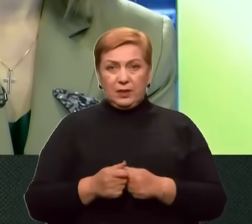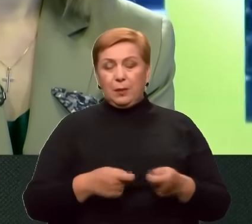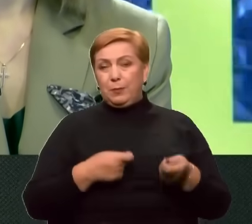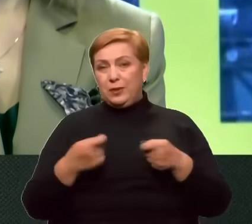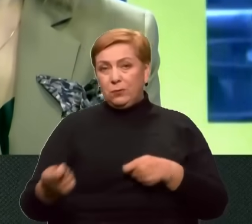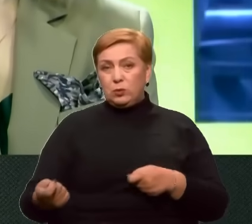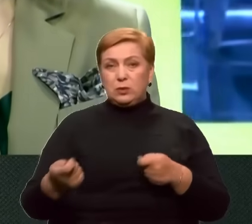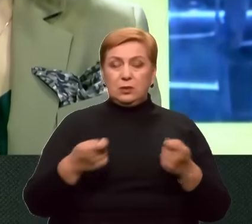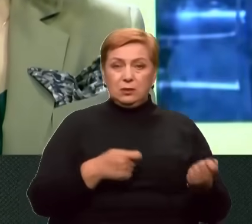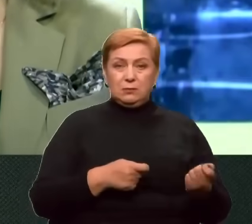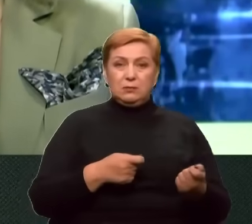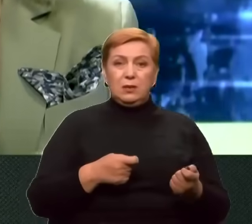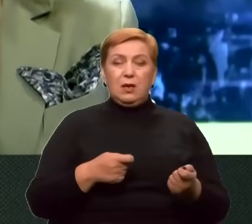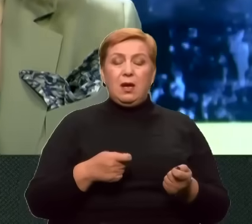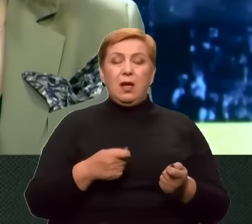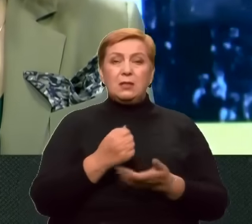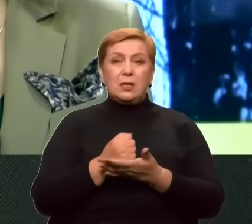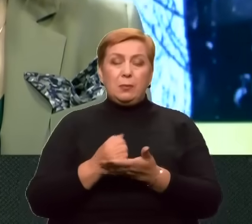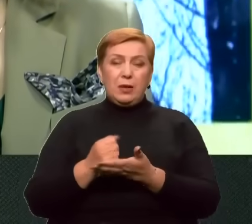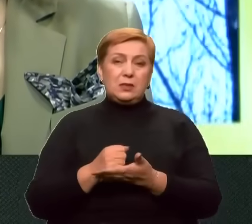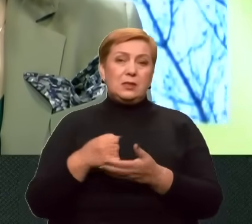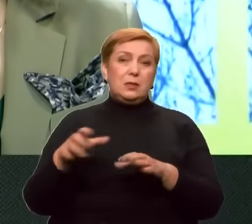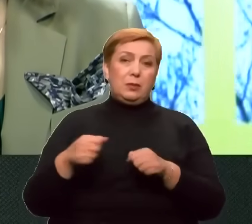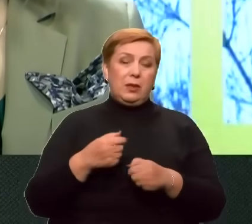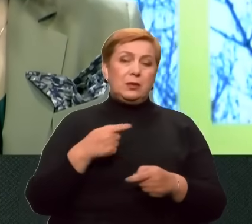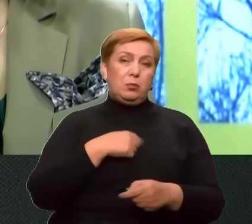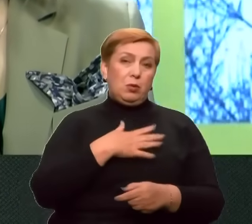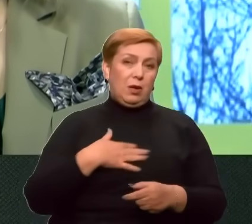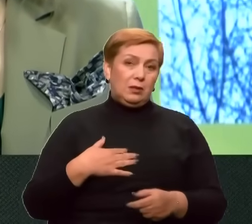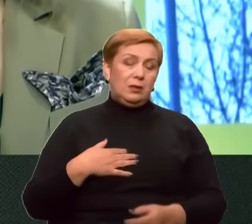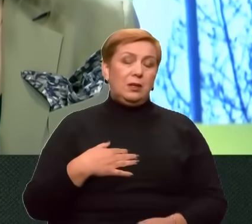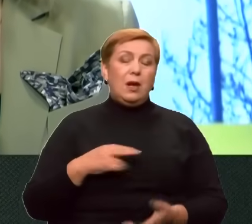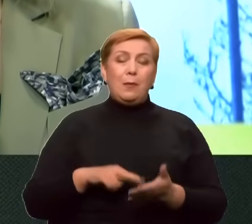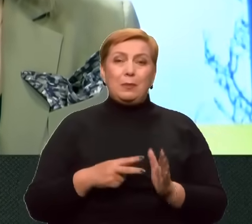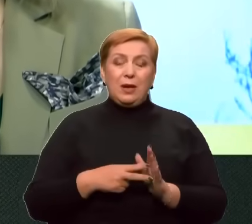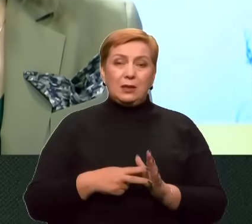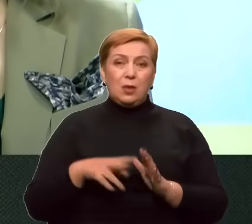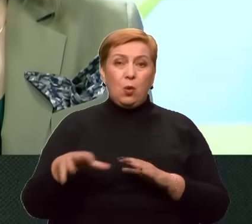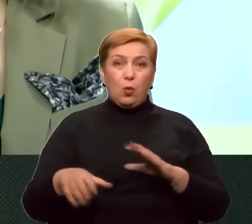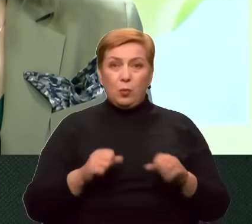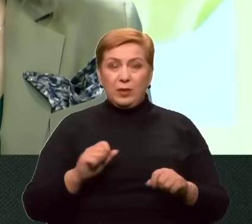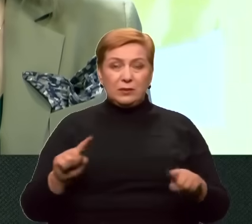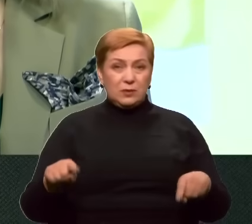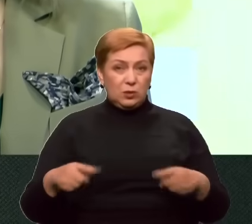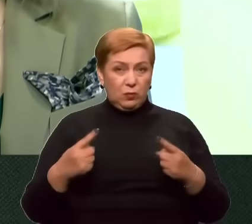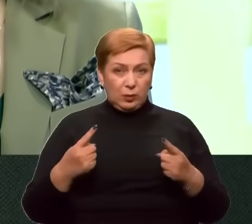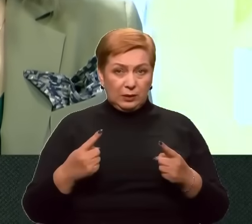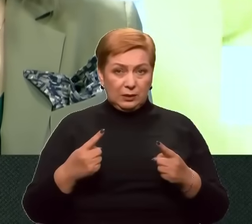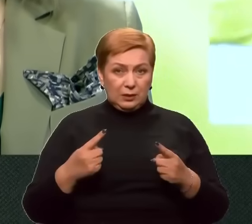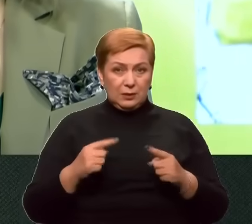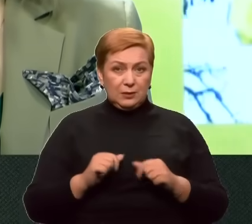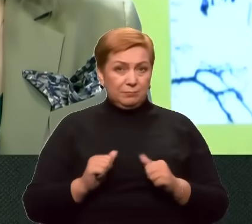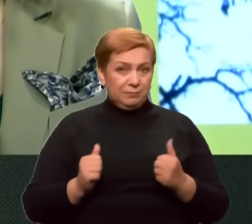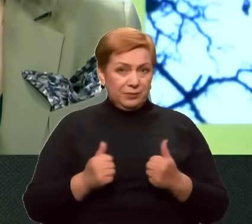Це основне. Локації працюють. Тобто план окупантів створити оперативне оточення